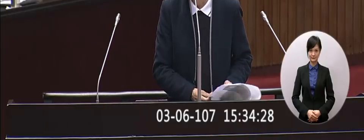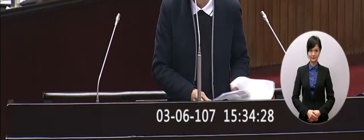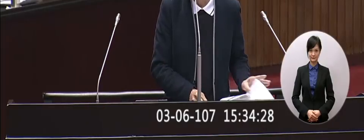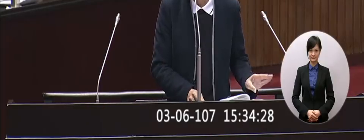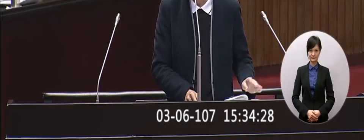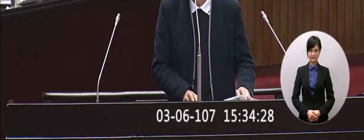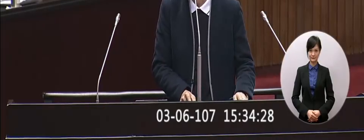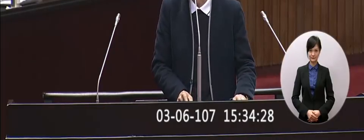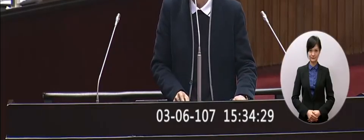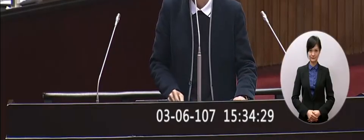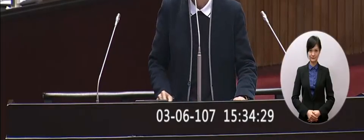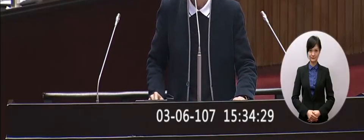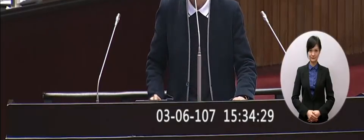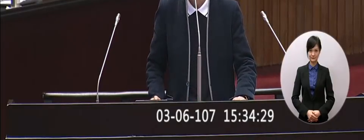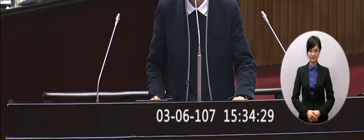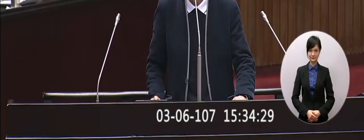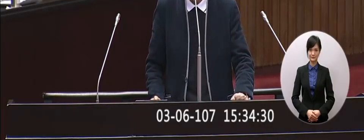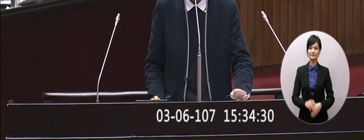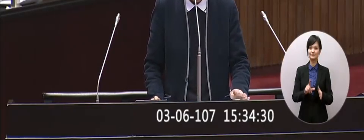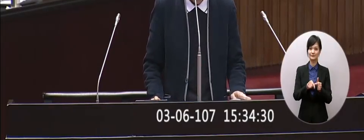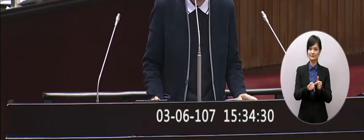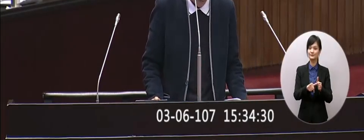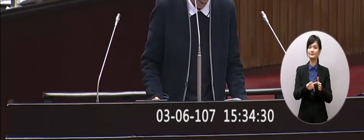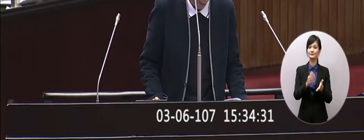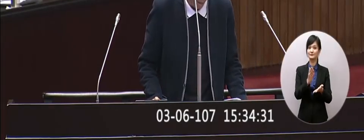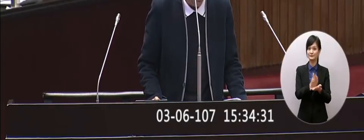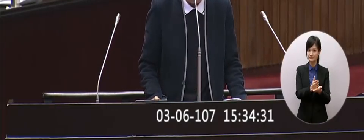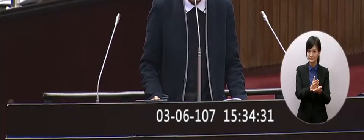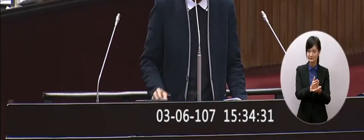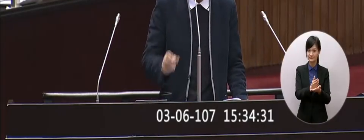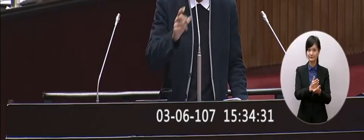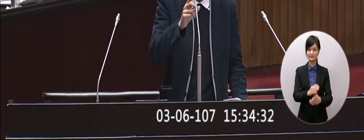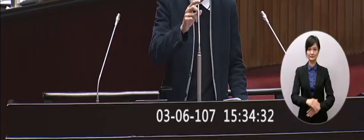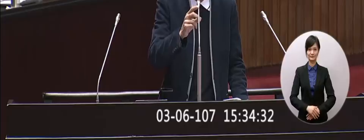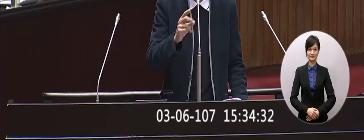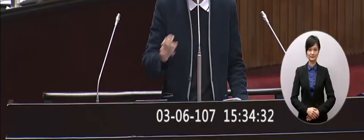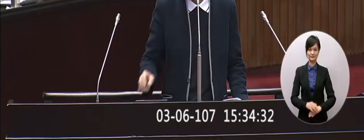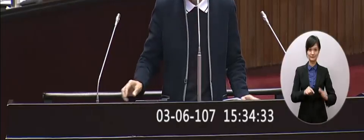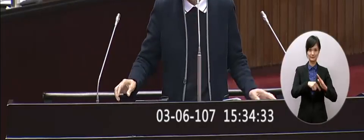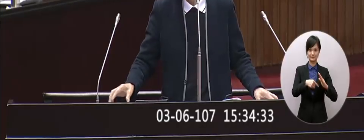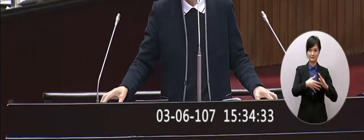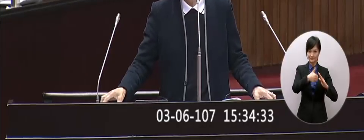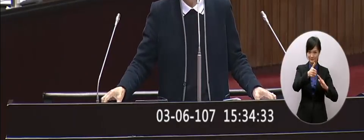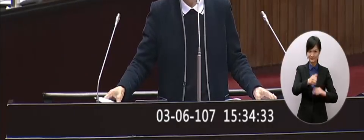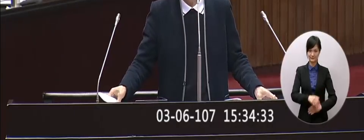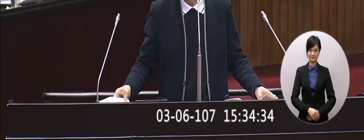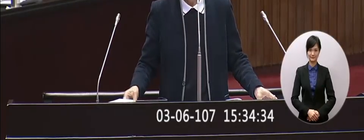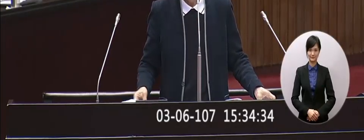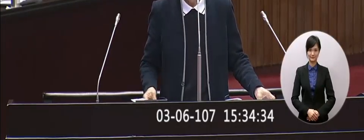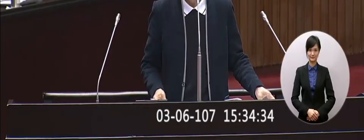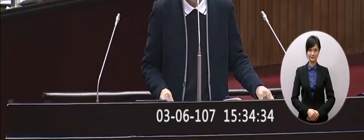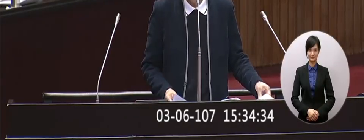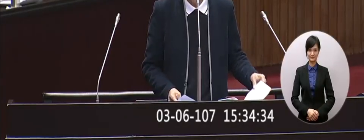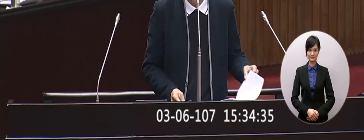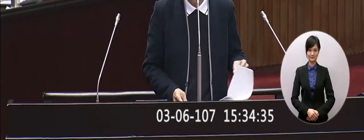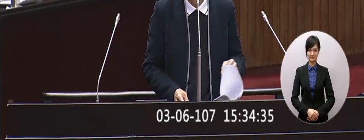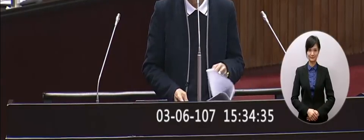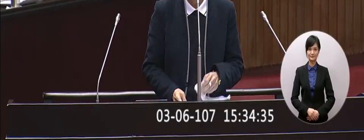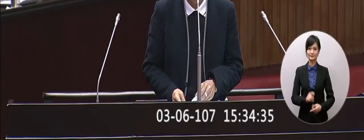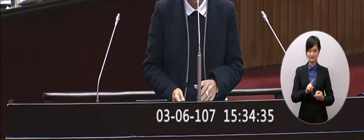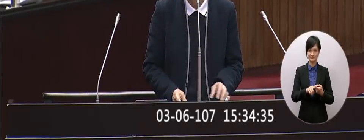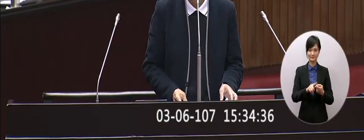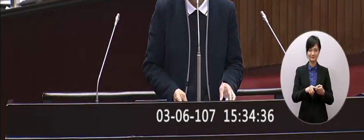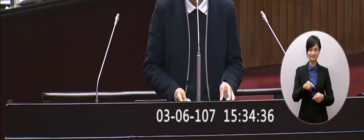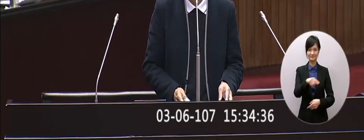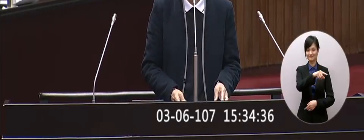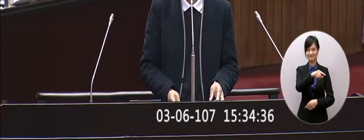这个时间已到啊，院长，赖院长，对，你们私底下